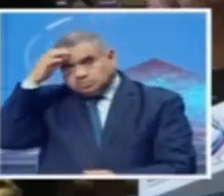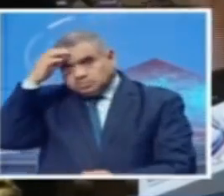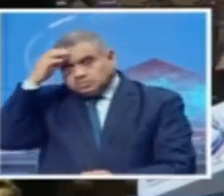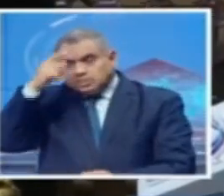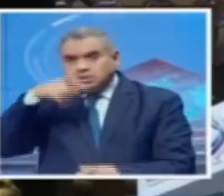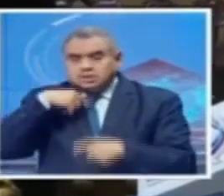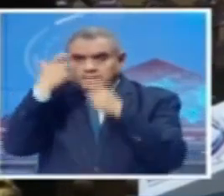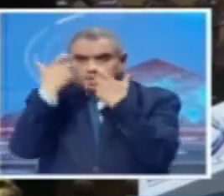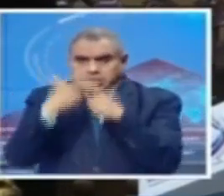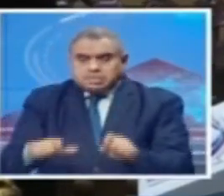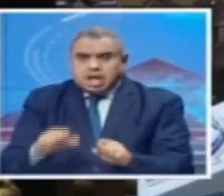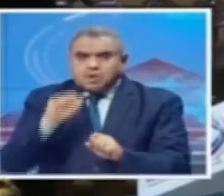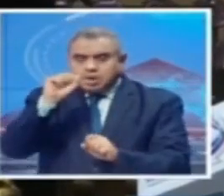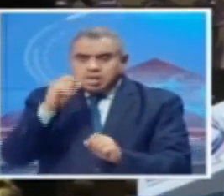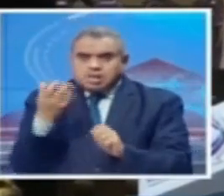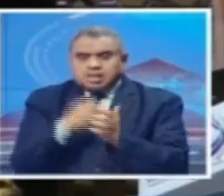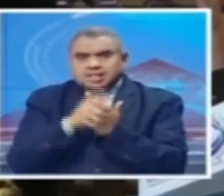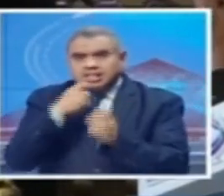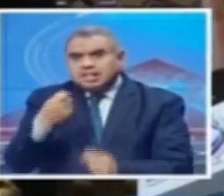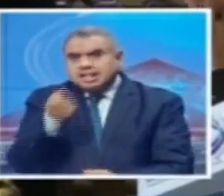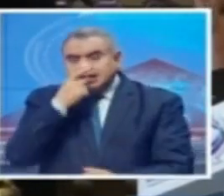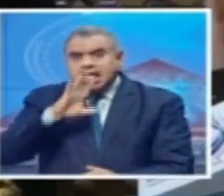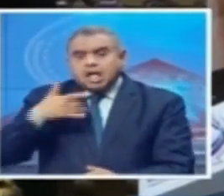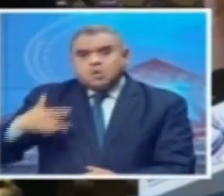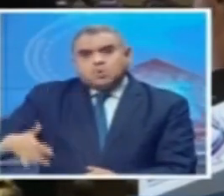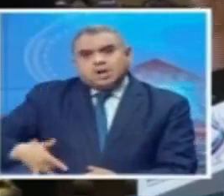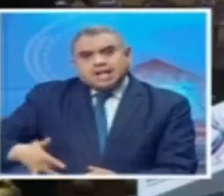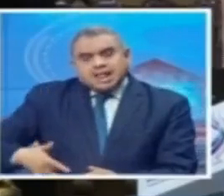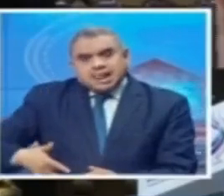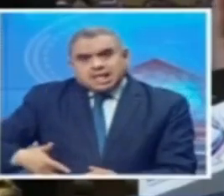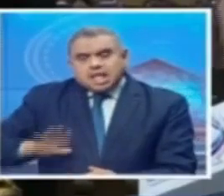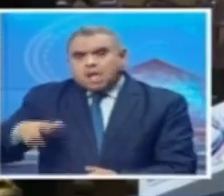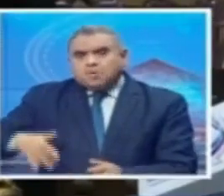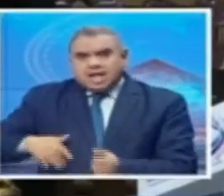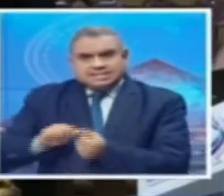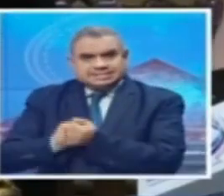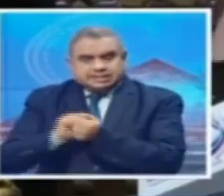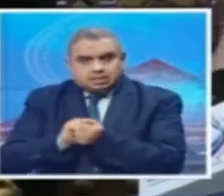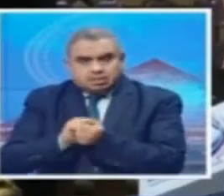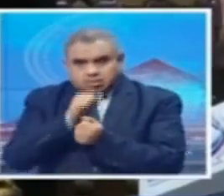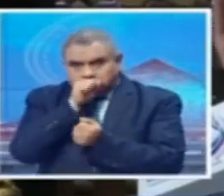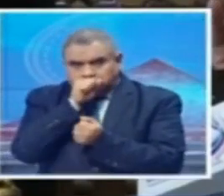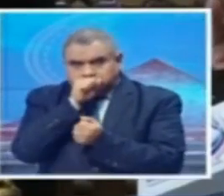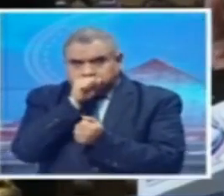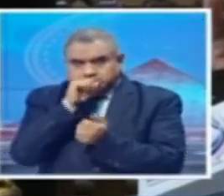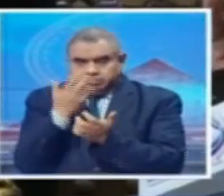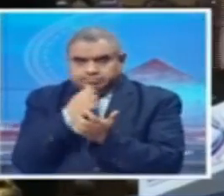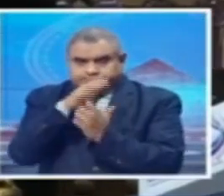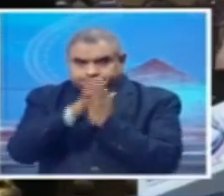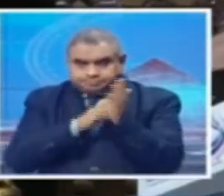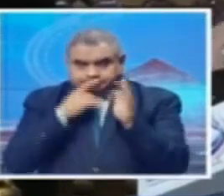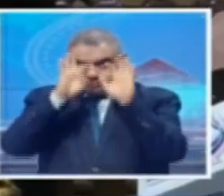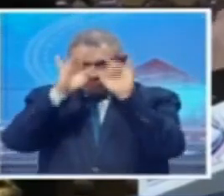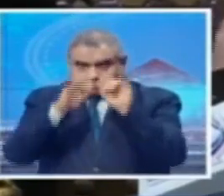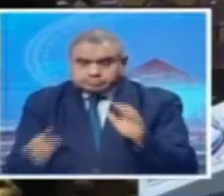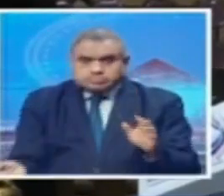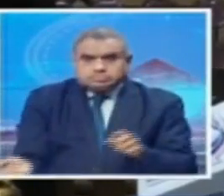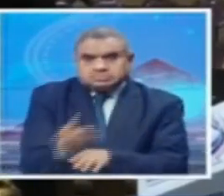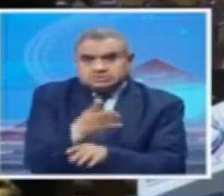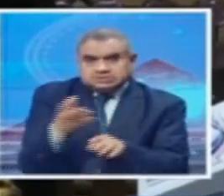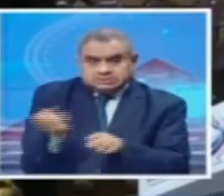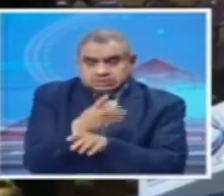الدولة، علاج كلى أو غسيل كلوي، لو له أي حاجة بيحطها في السيستم،